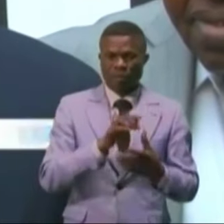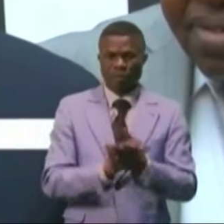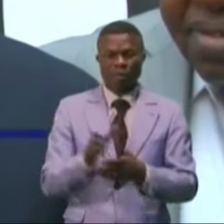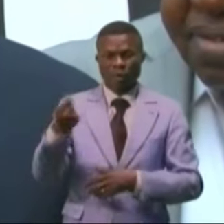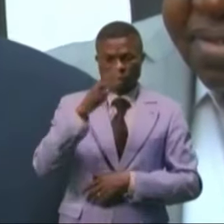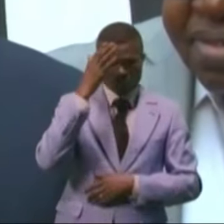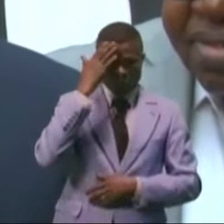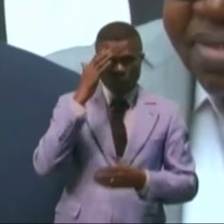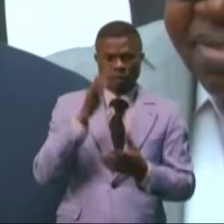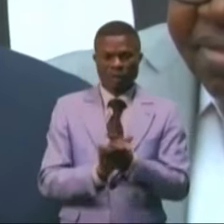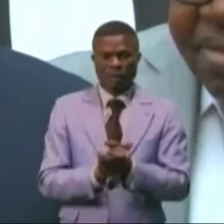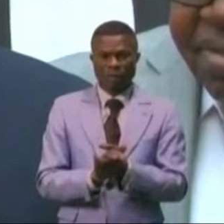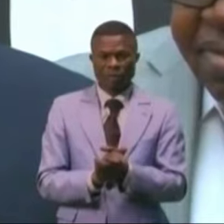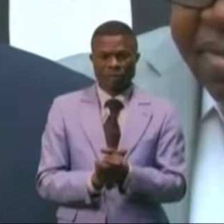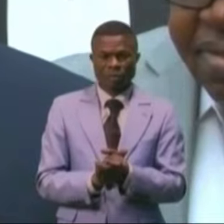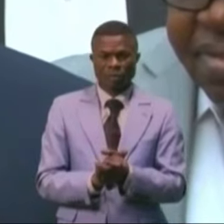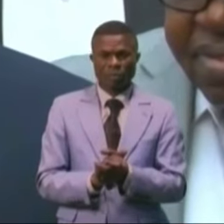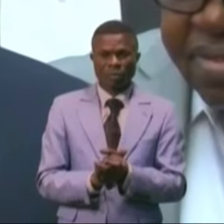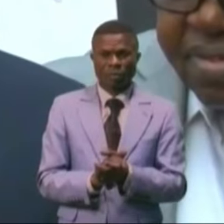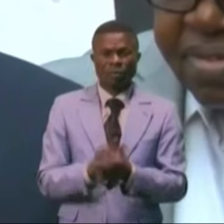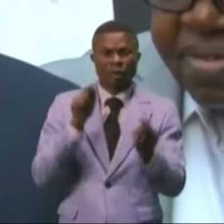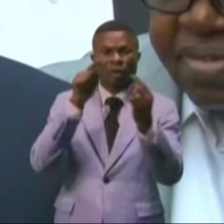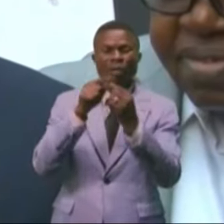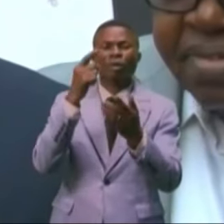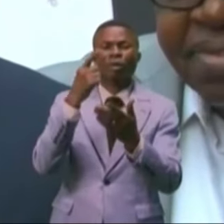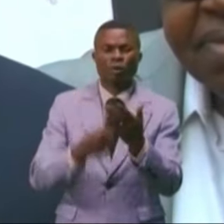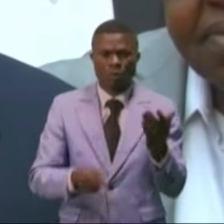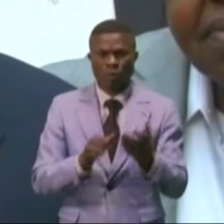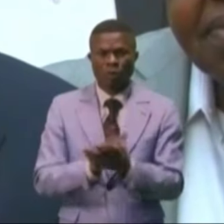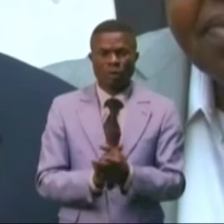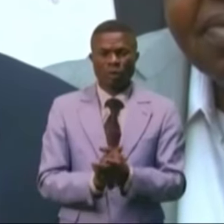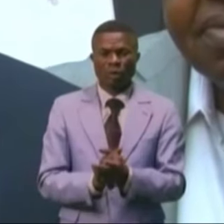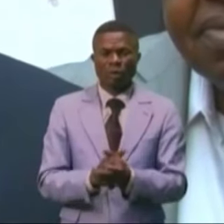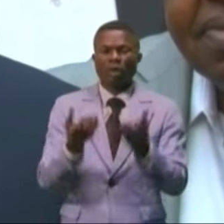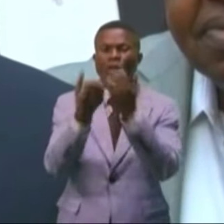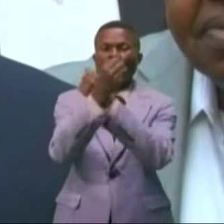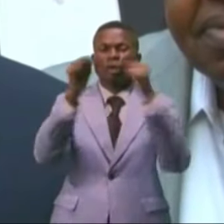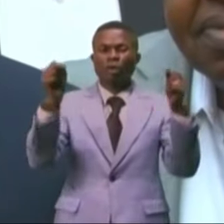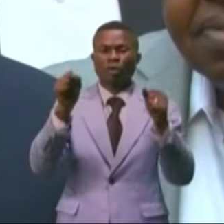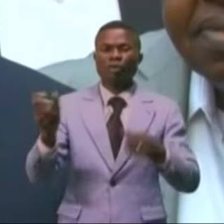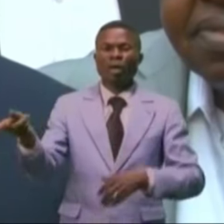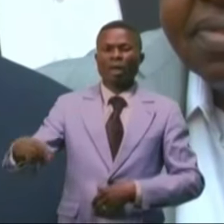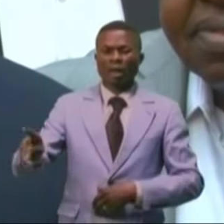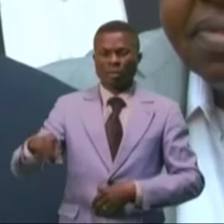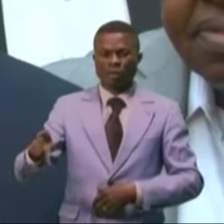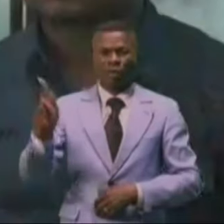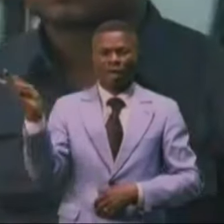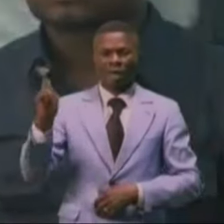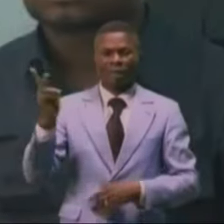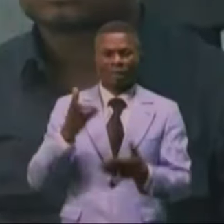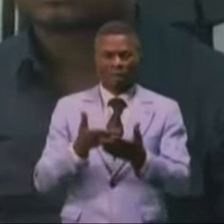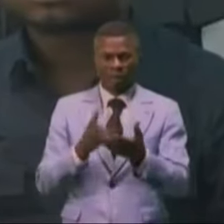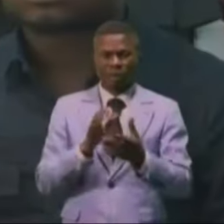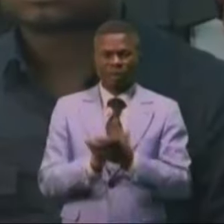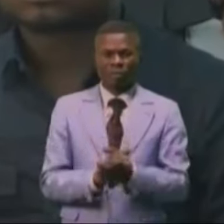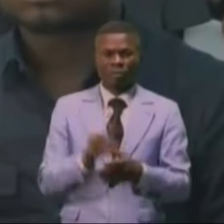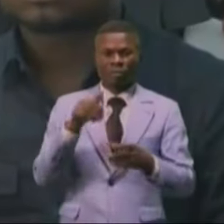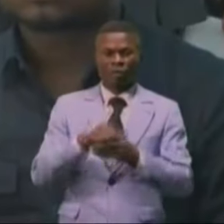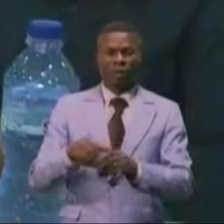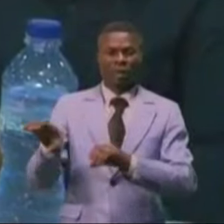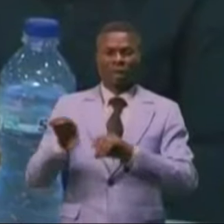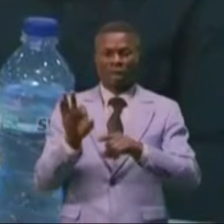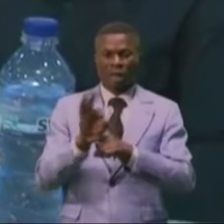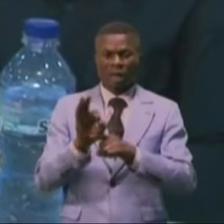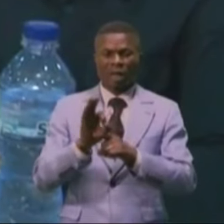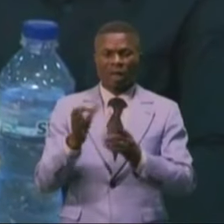savez, a comme objectif de désenclaver l'espace Kasaï. Au cours de cette séance,